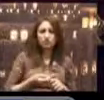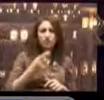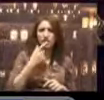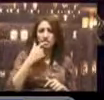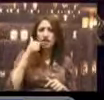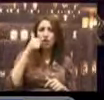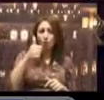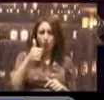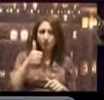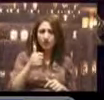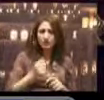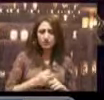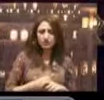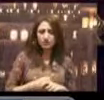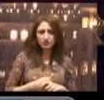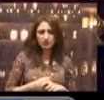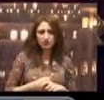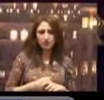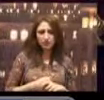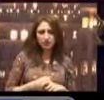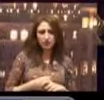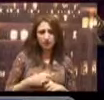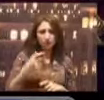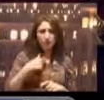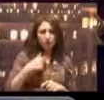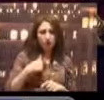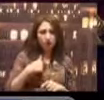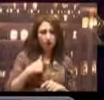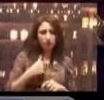حلو قوي قوي قوي قوي، وانا كنت في مرحله